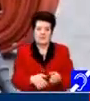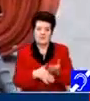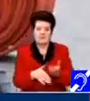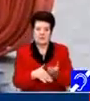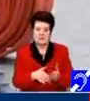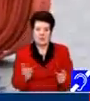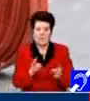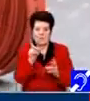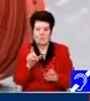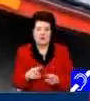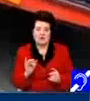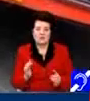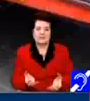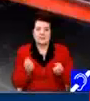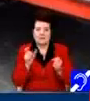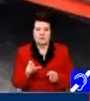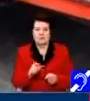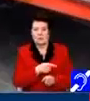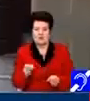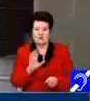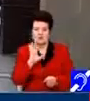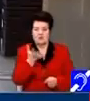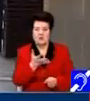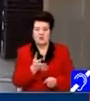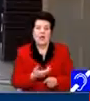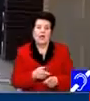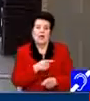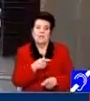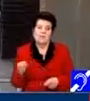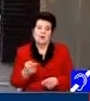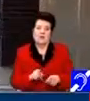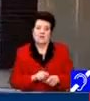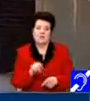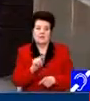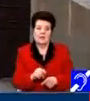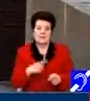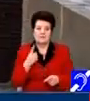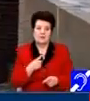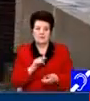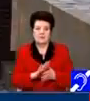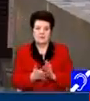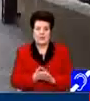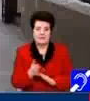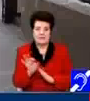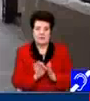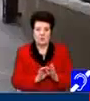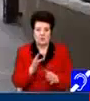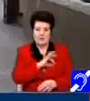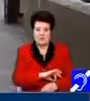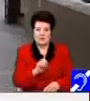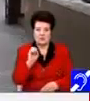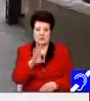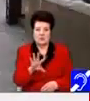intervenție a pompierilor și salvatorilor durează de mai bine de 5 ani. În această perioadă, Inspectoratul General pentru Situații de Urgență a beneficiat